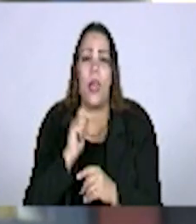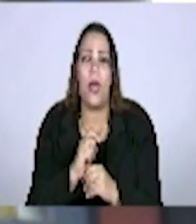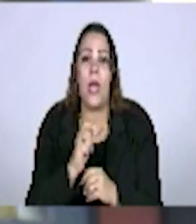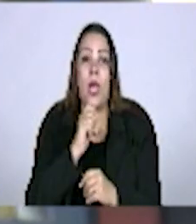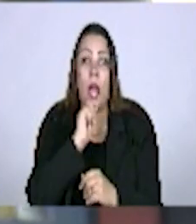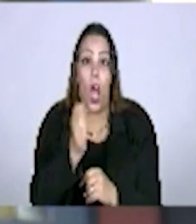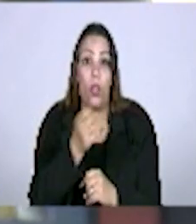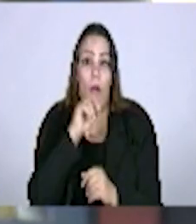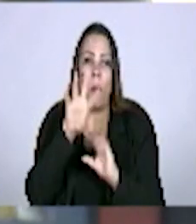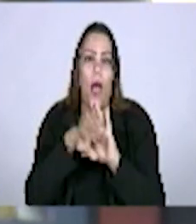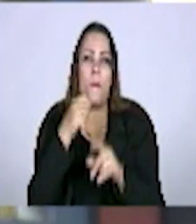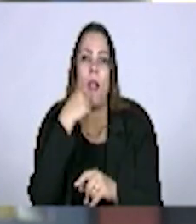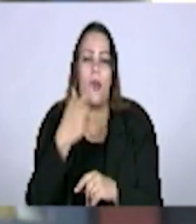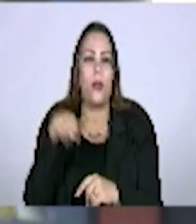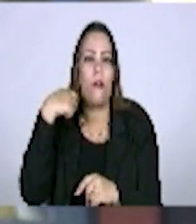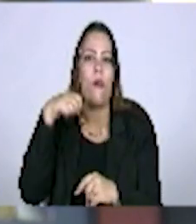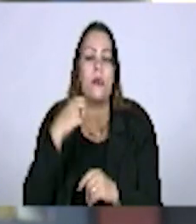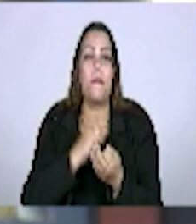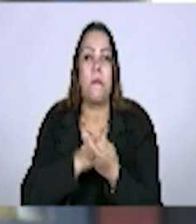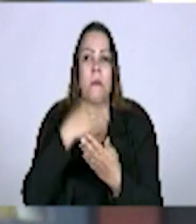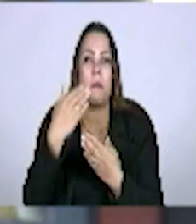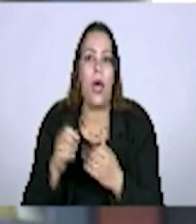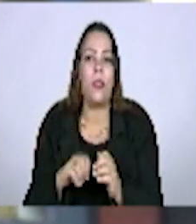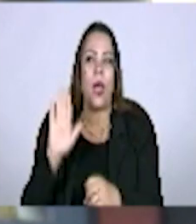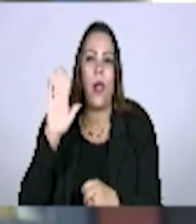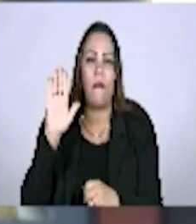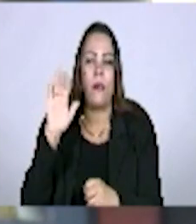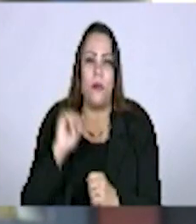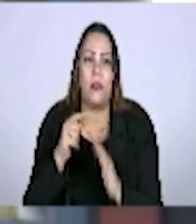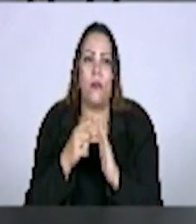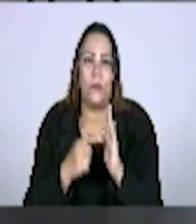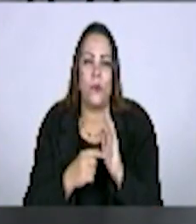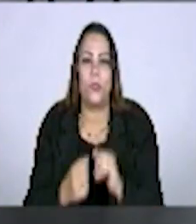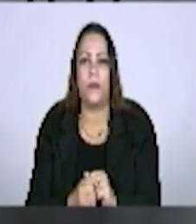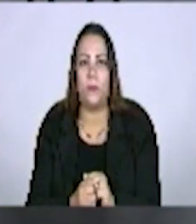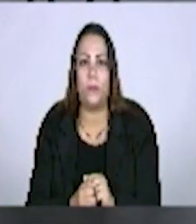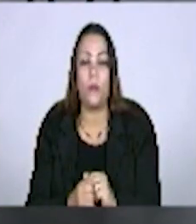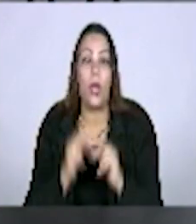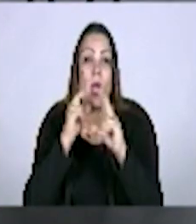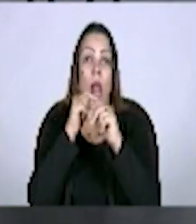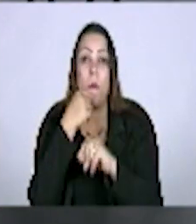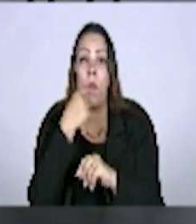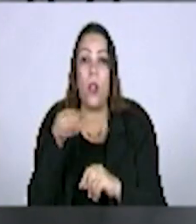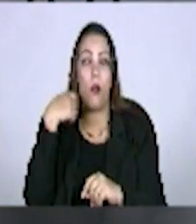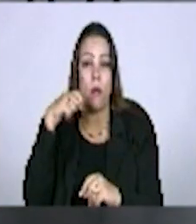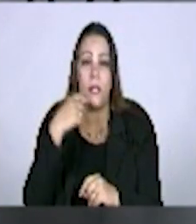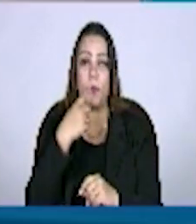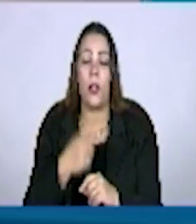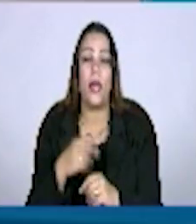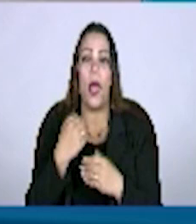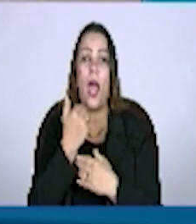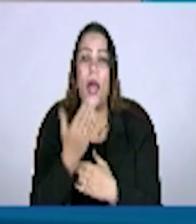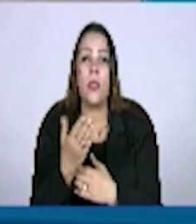الذي ادلى به الرئيس بعد اداء اليمين الدستوريه الخطاب